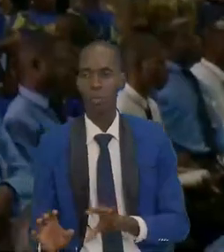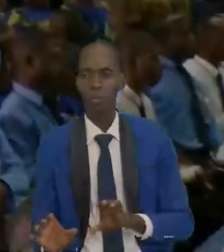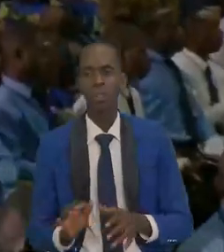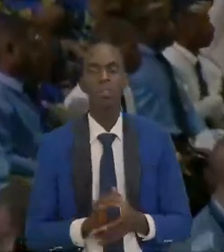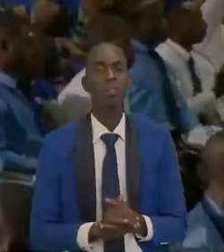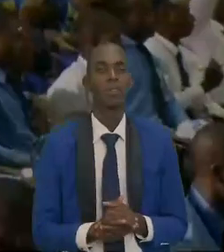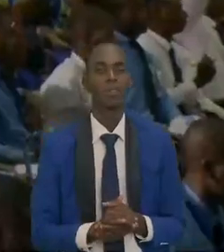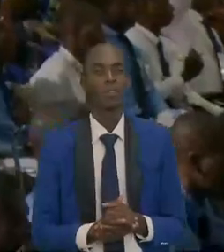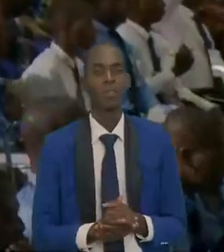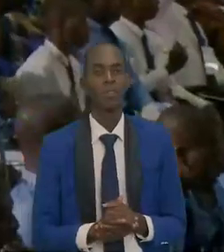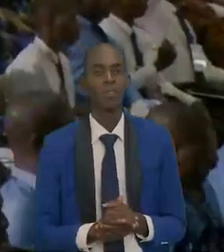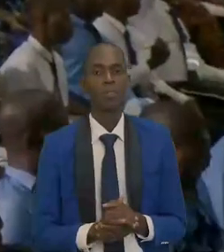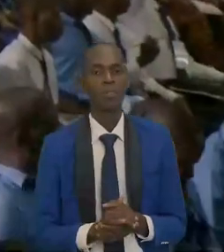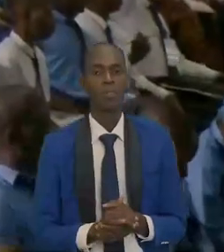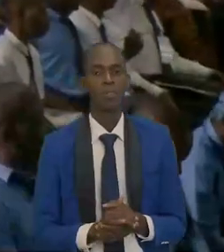l'accomplissement.